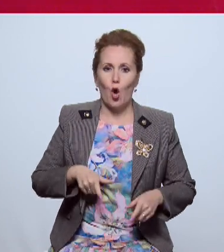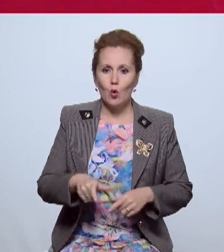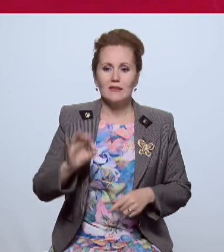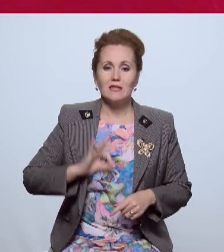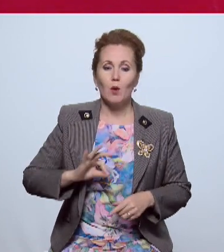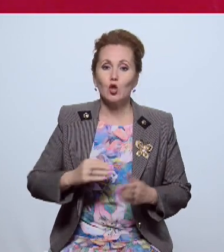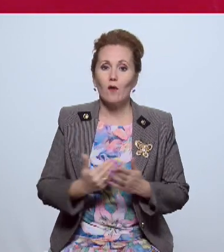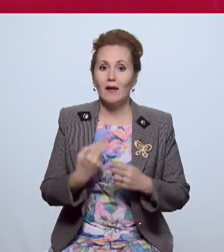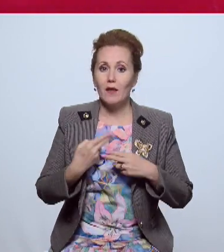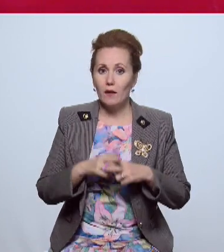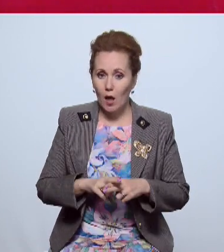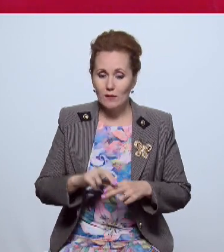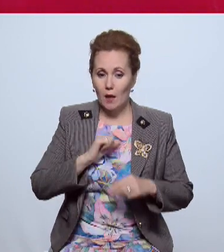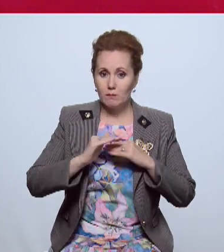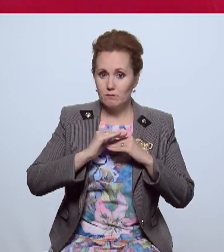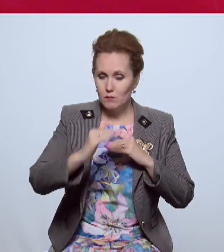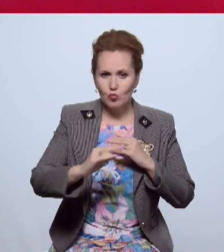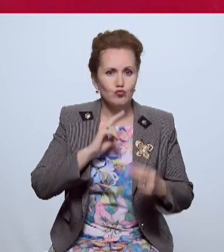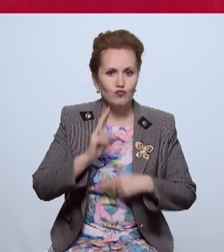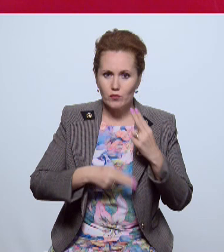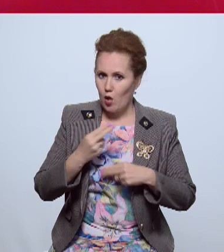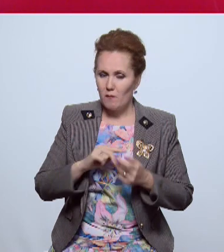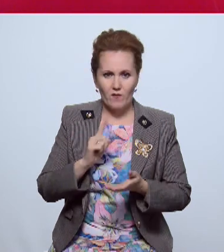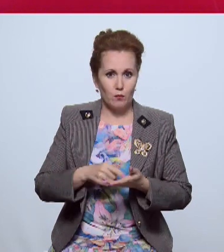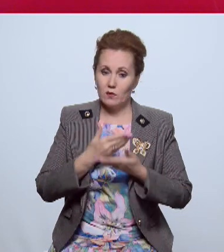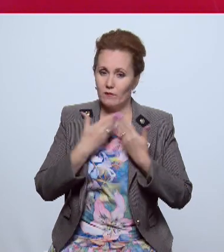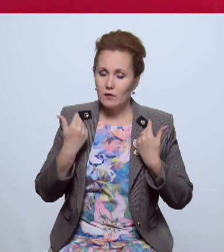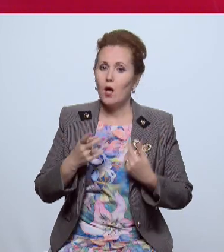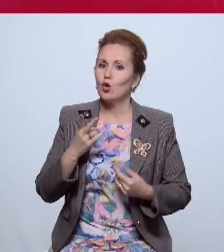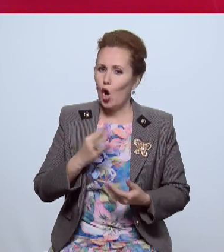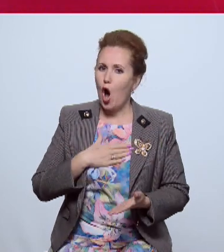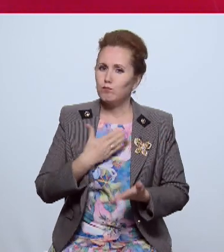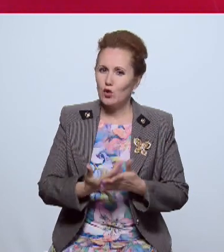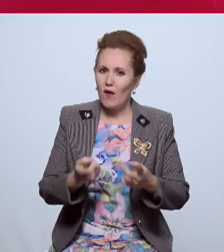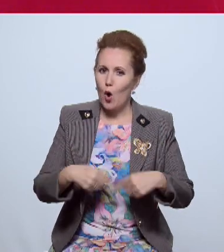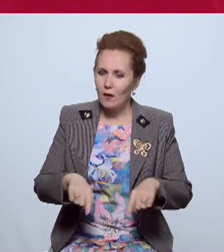К самому покрытию упрёмной комиссии не было никаких вопросов, но замечания общественники